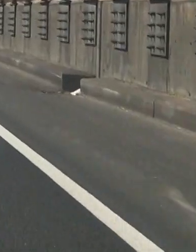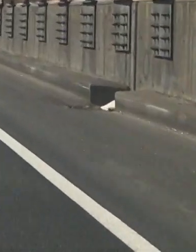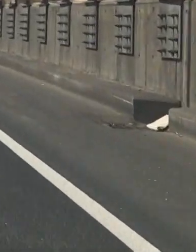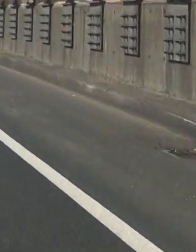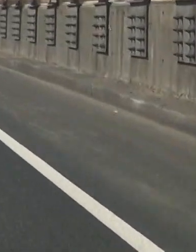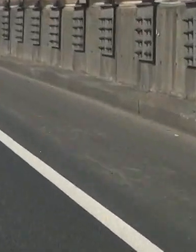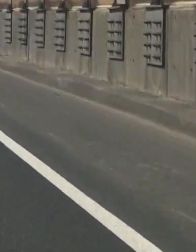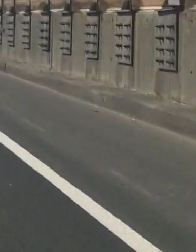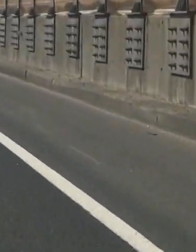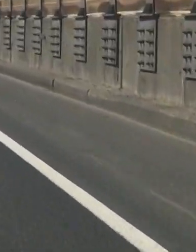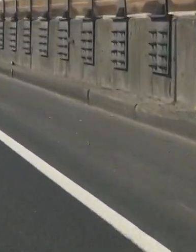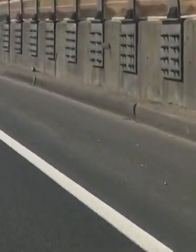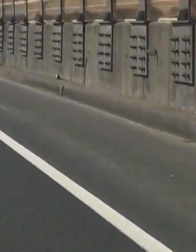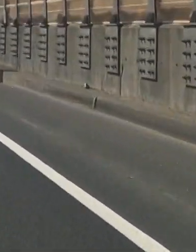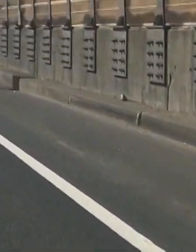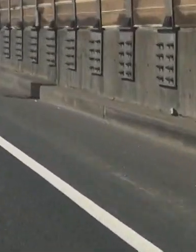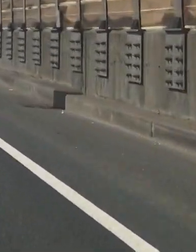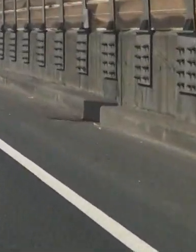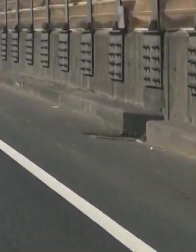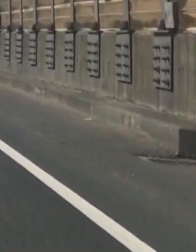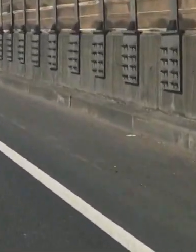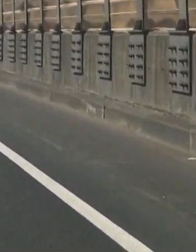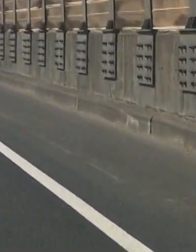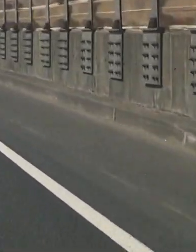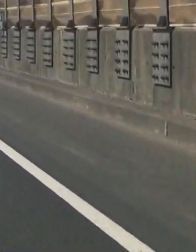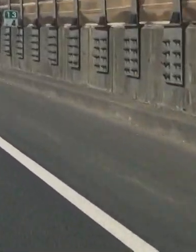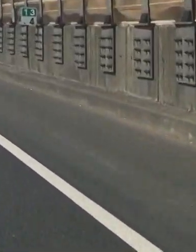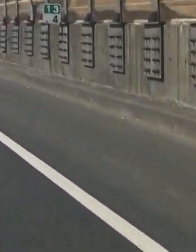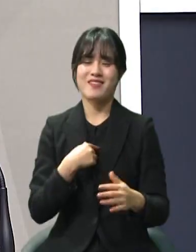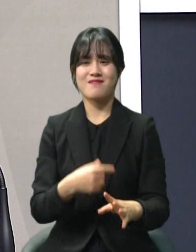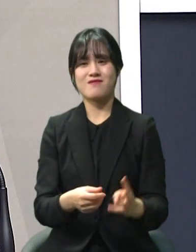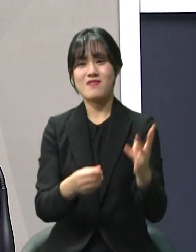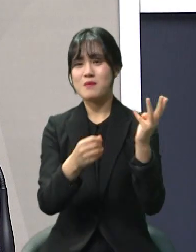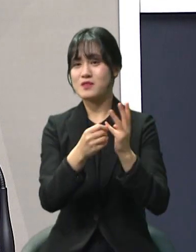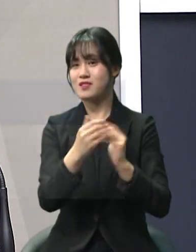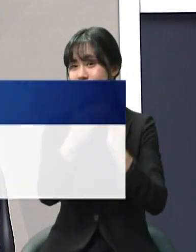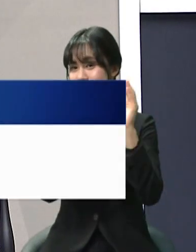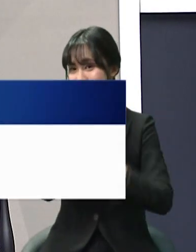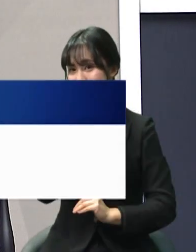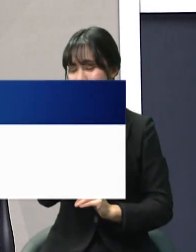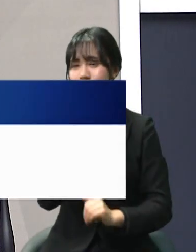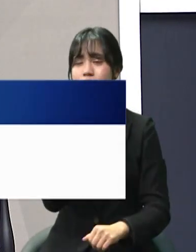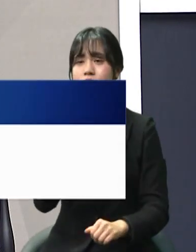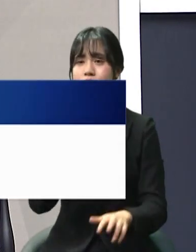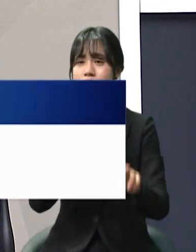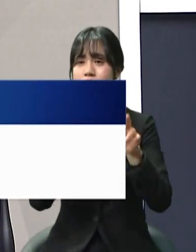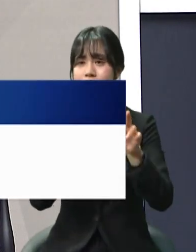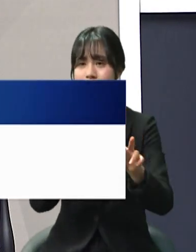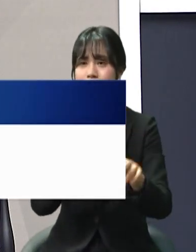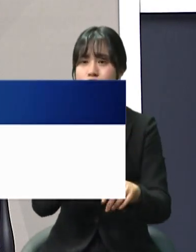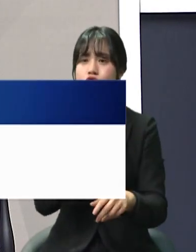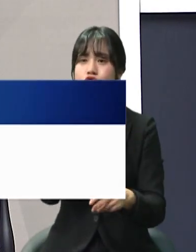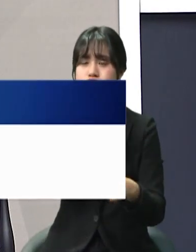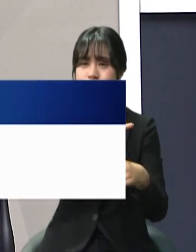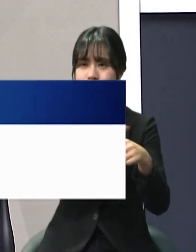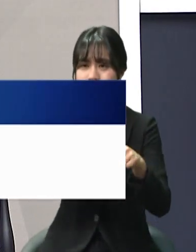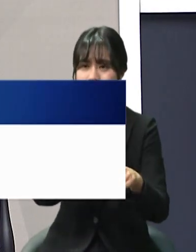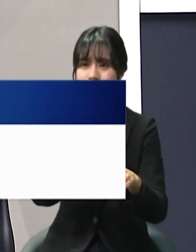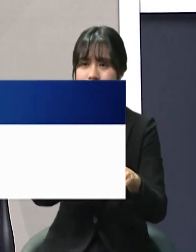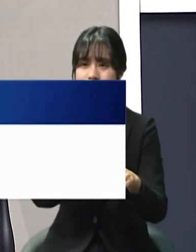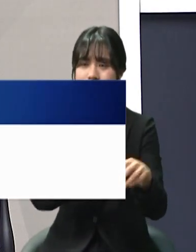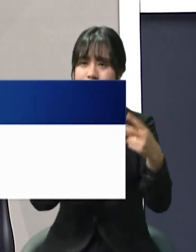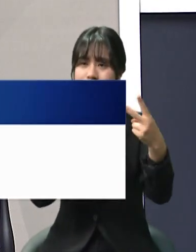후보의 제3외곽순환도로 공약에 대한 의문을 제기했습니다. 현재 수도권 제2순환고속도로는 있지만